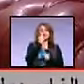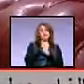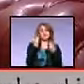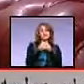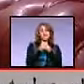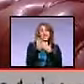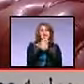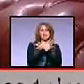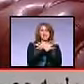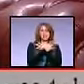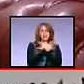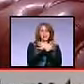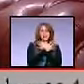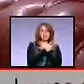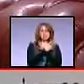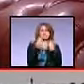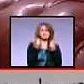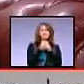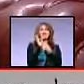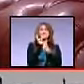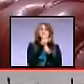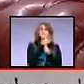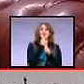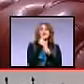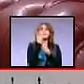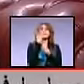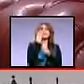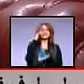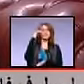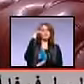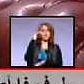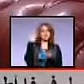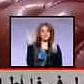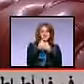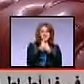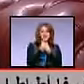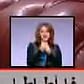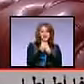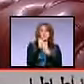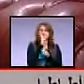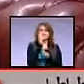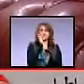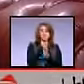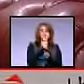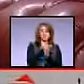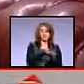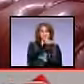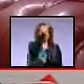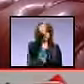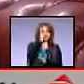بالظبط. وكان الاستاذ عادل امام داخل يصور هذا الفيلم مع الراحله العظيمه الأستاذ سعاد